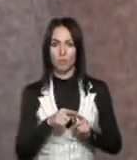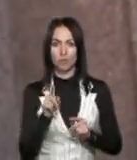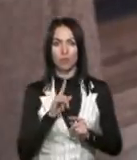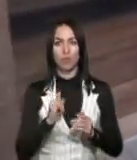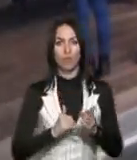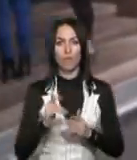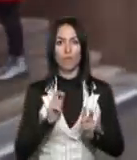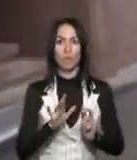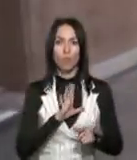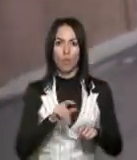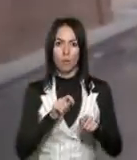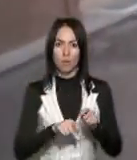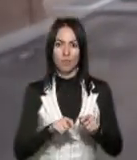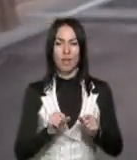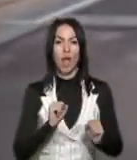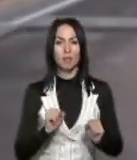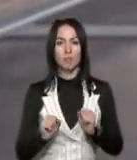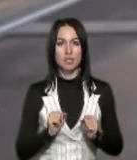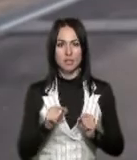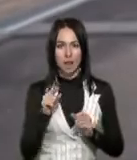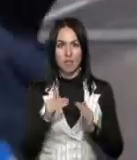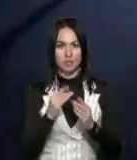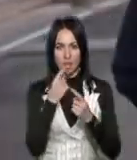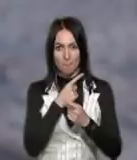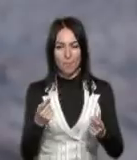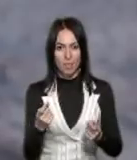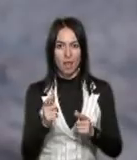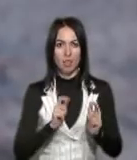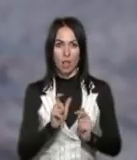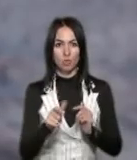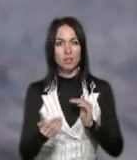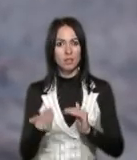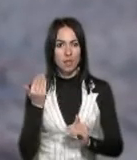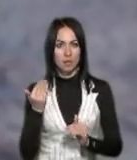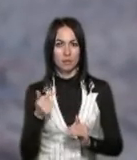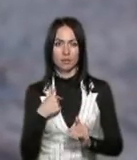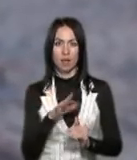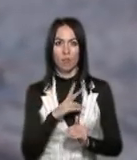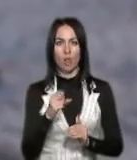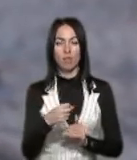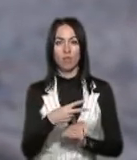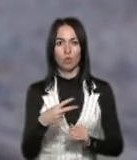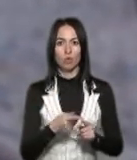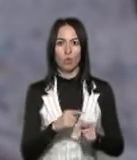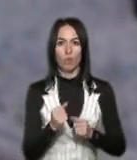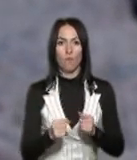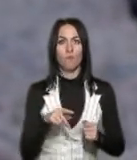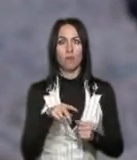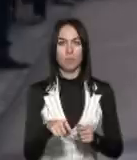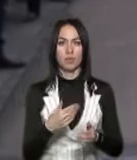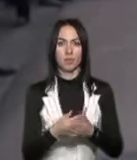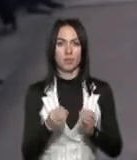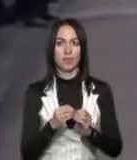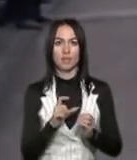буде перевірка, адміністрація закладу попередила студентів заздалегідь. Я була на другому поверсі, тому вибігла нам хвилин